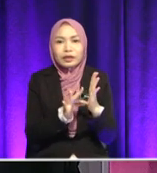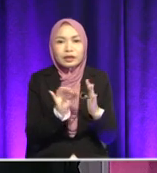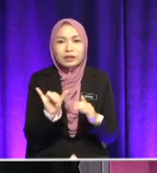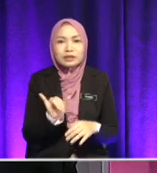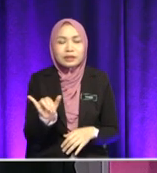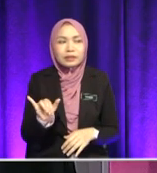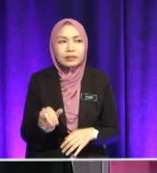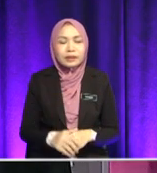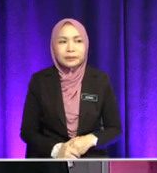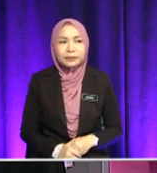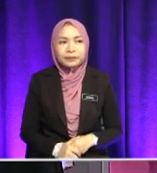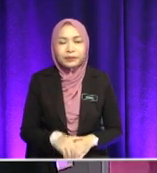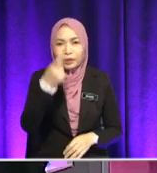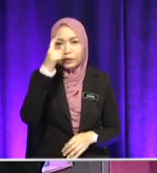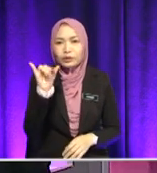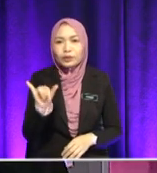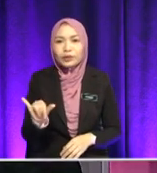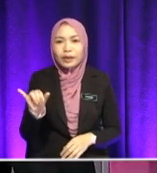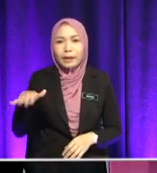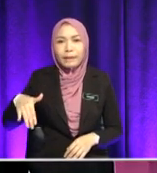bagi yang belum